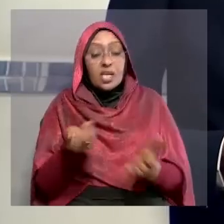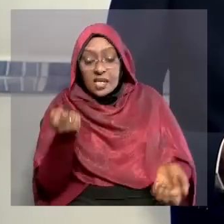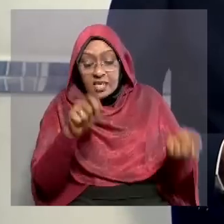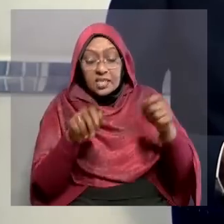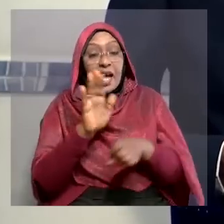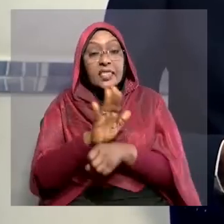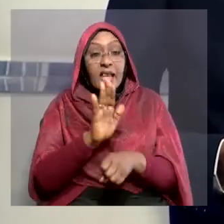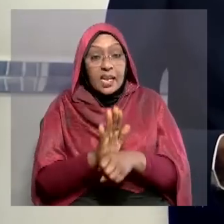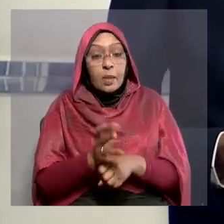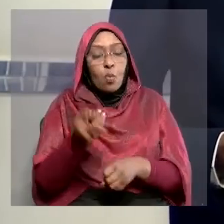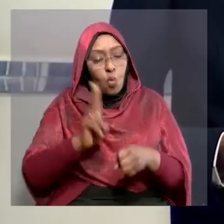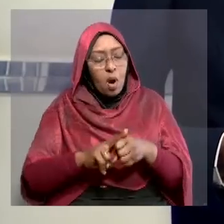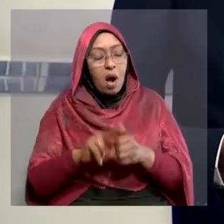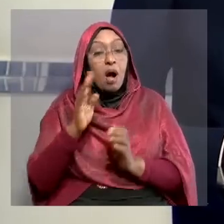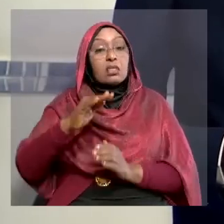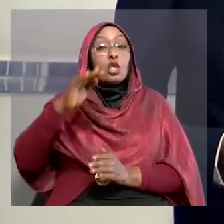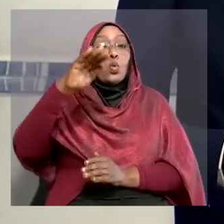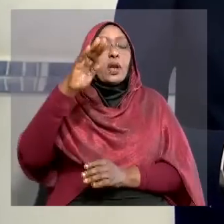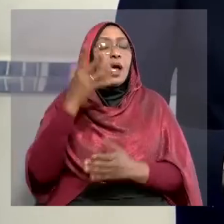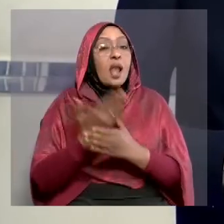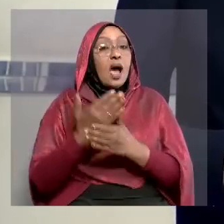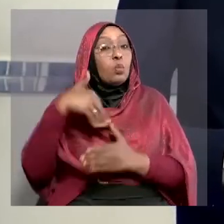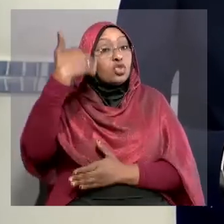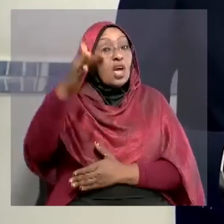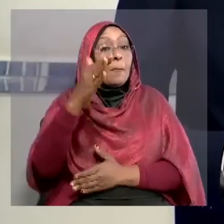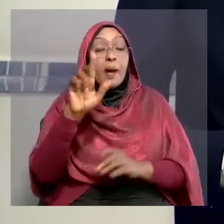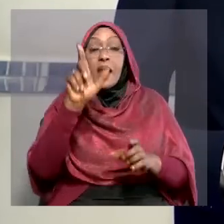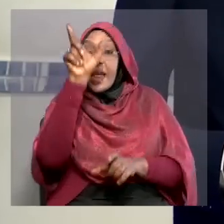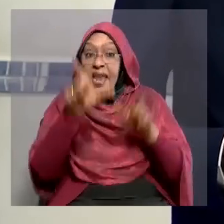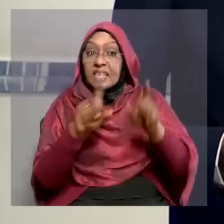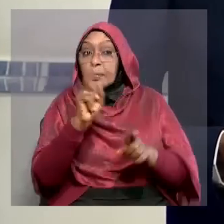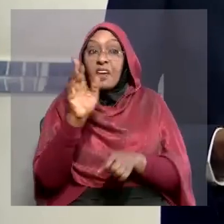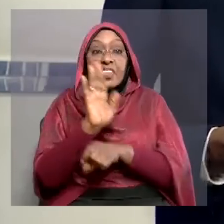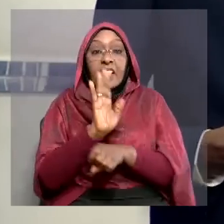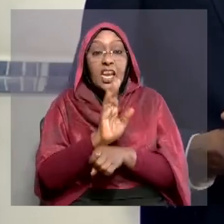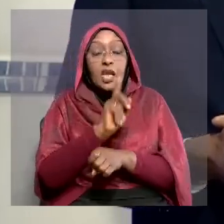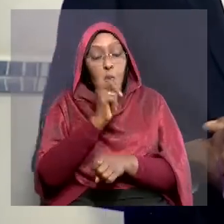التعليم وتطويره. لا مستقبل لأية أمة بلا تعليم وبحث علمي.